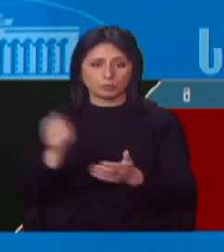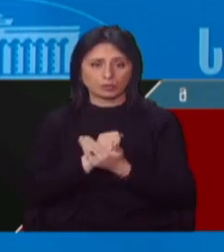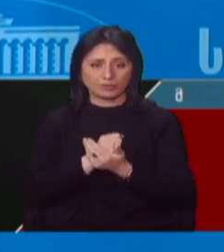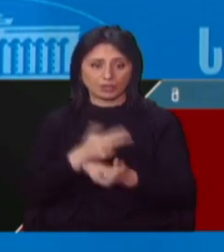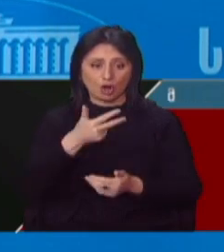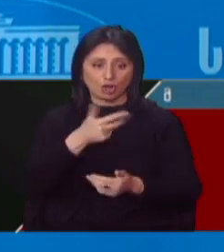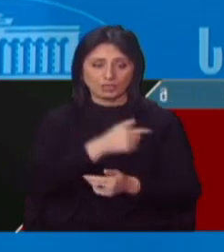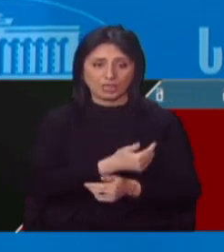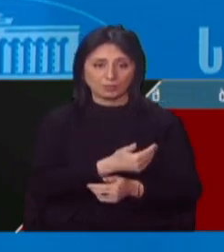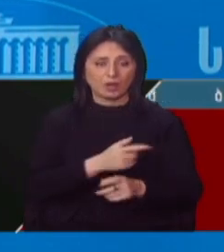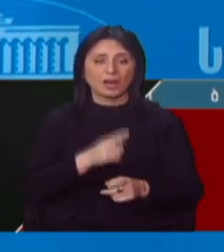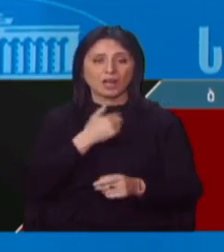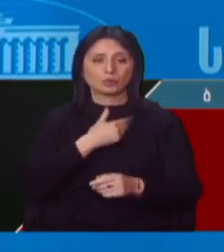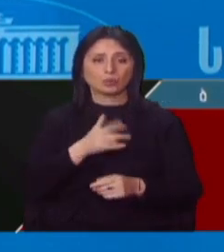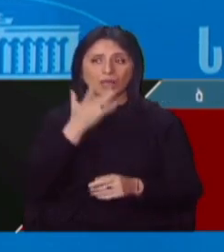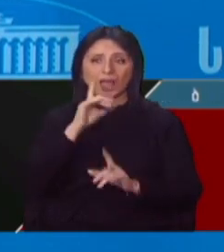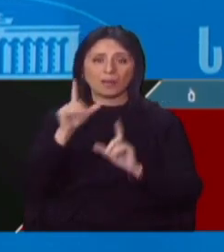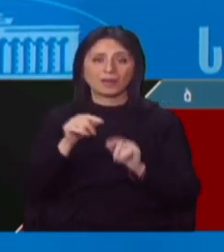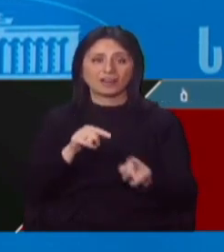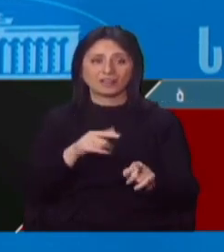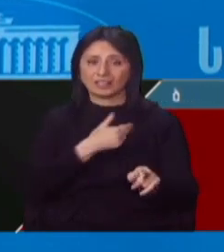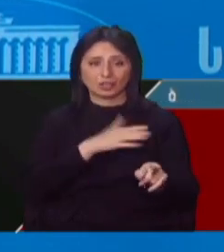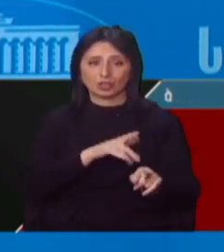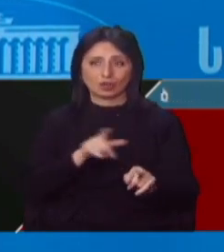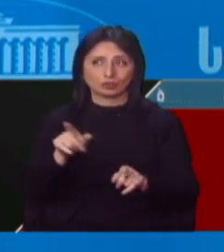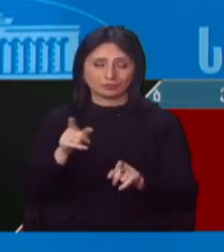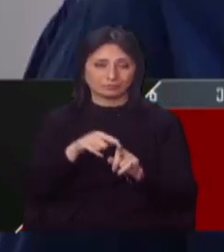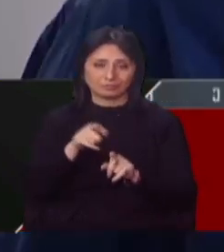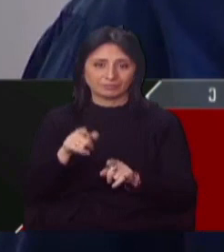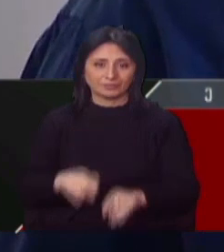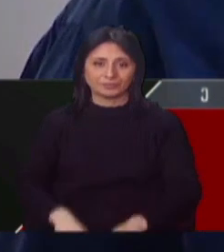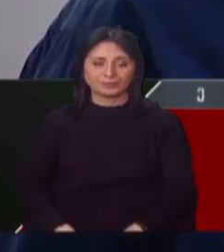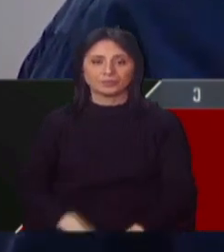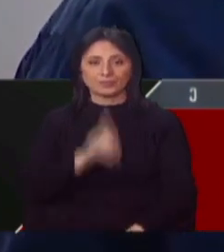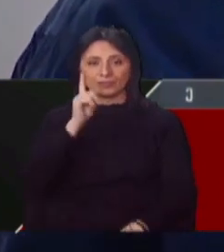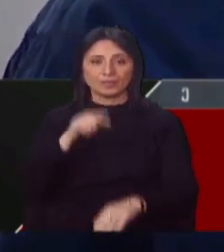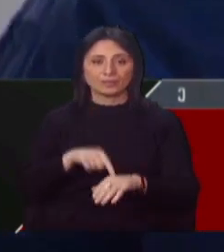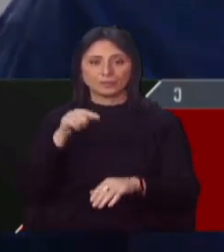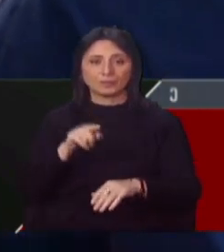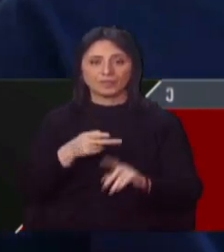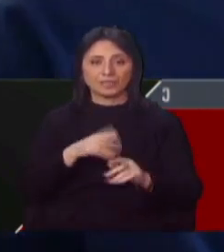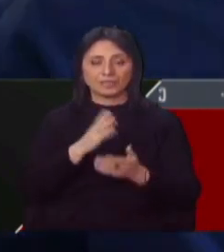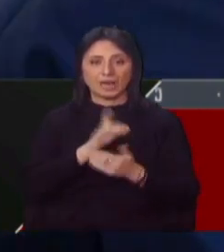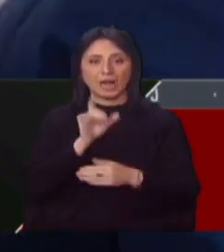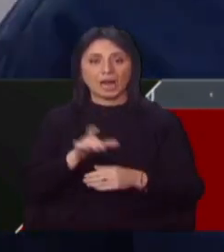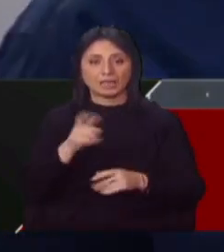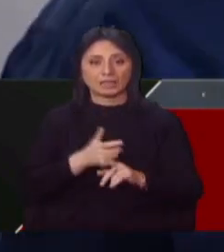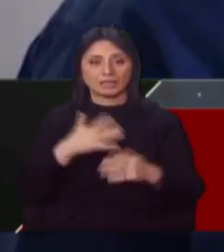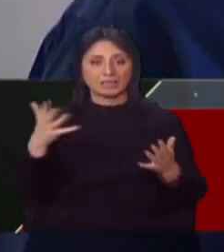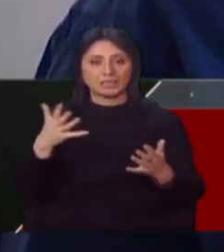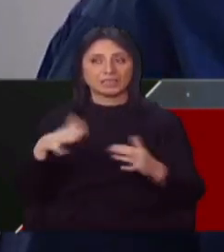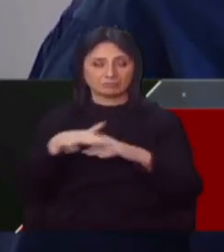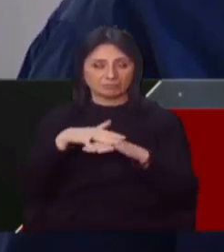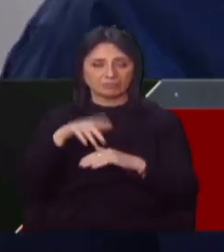20 ქართულოც ნება ეხლა თუნდა ემიგრანტები ქართულოც ნებას მათზე ხო ზემოქმედებას ვერ მოახდენს ესინი ხვდებიან რომ ეს არის ადამიანების ძალიან დიდი